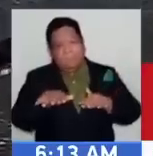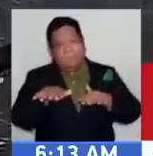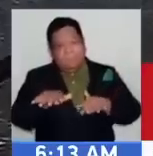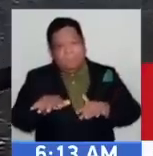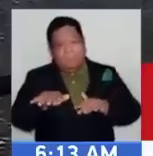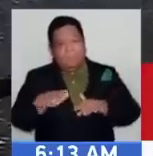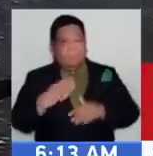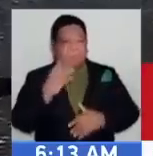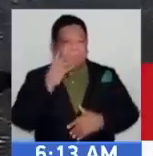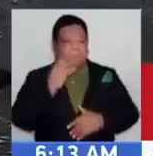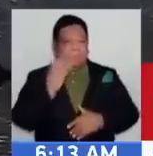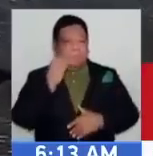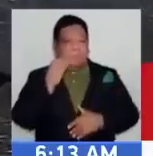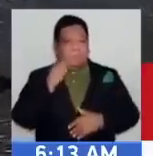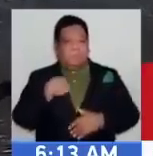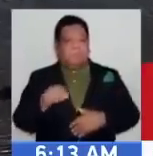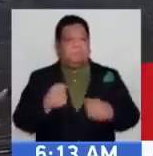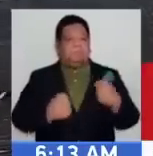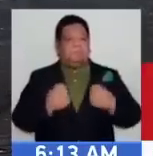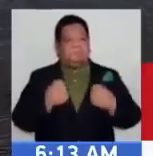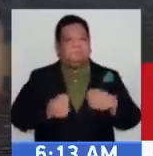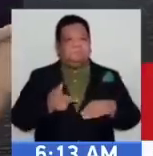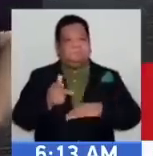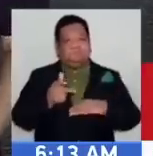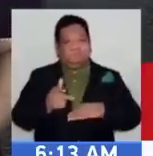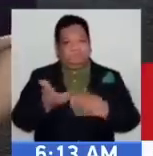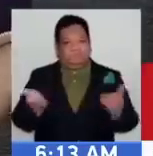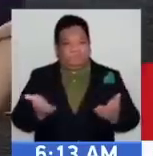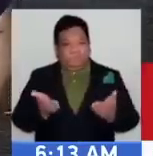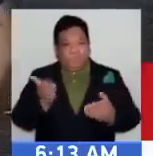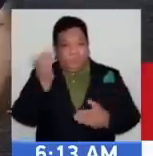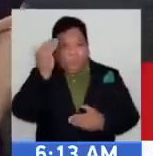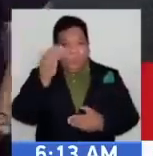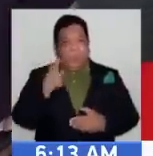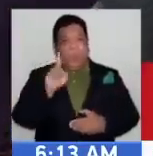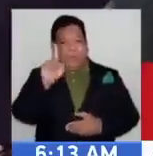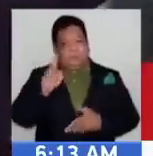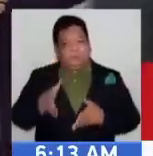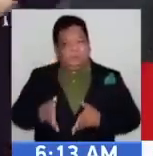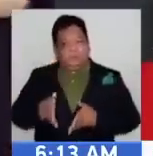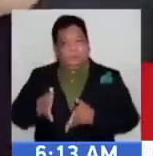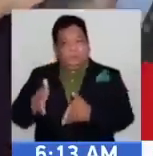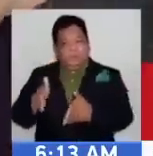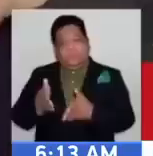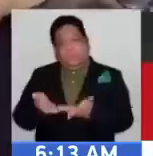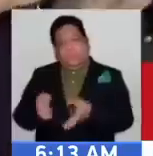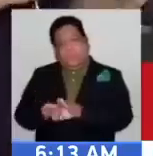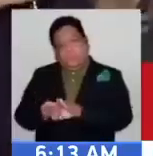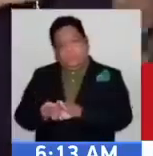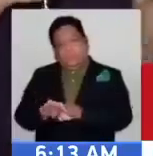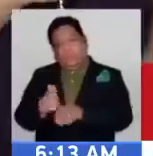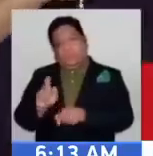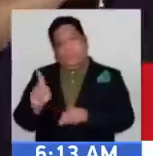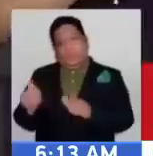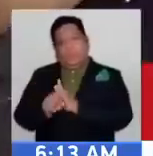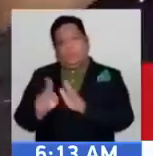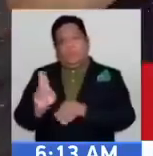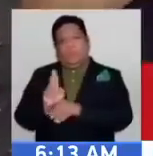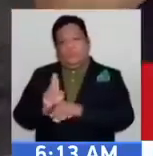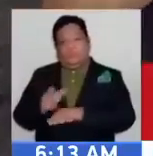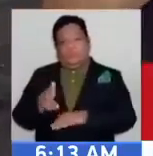mga sasakyan dito sa Lagus nila dahil nga may isang bahagi na sarado. Pero pagkalagpas naman dito sa saradong